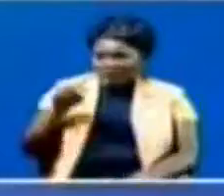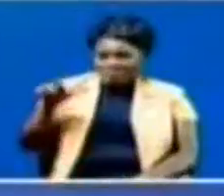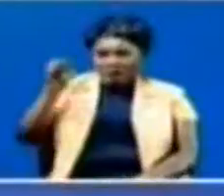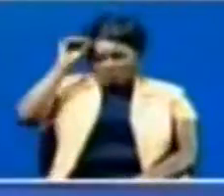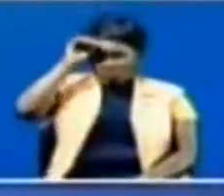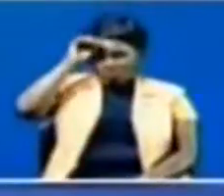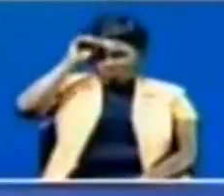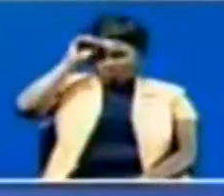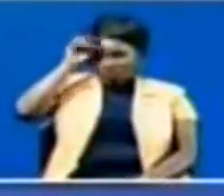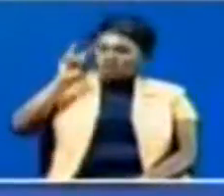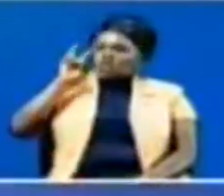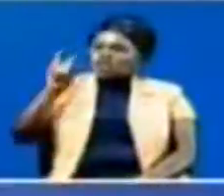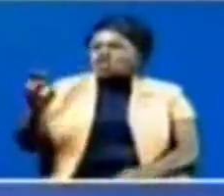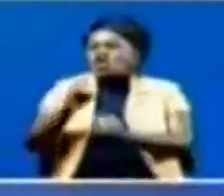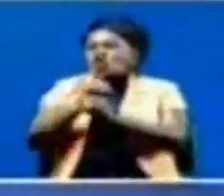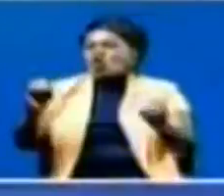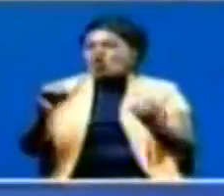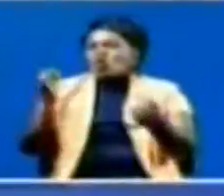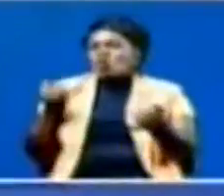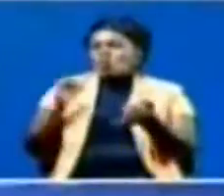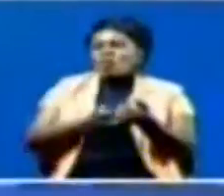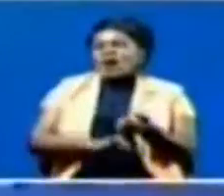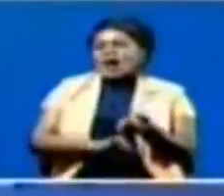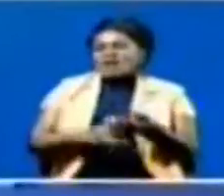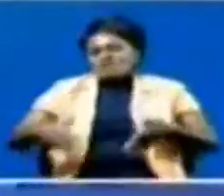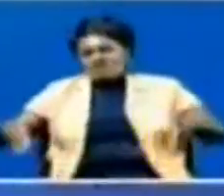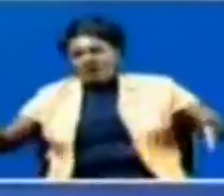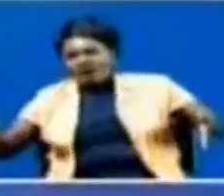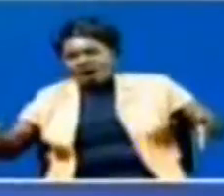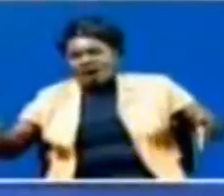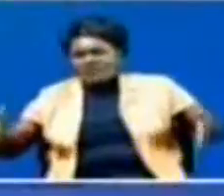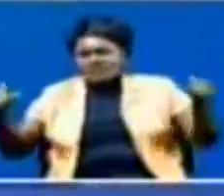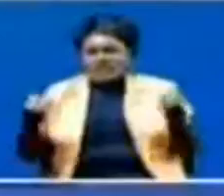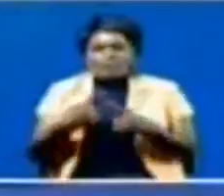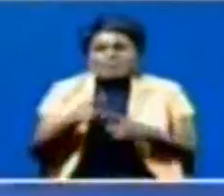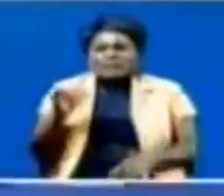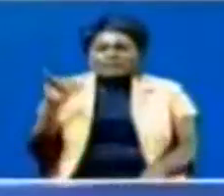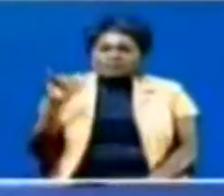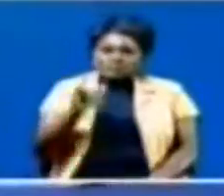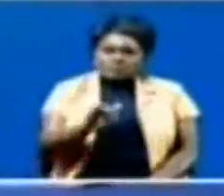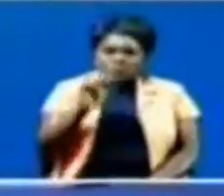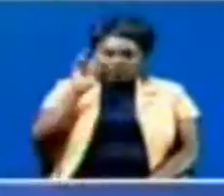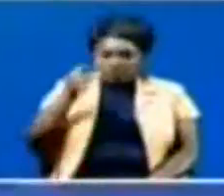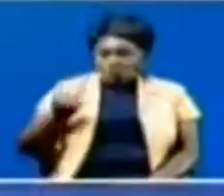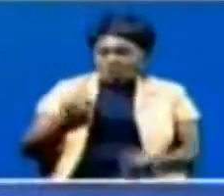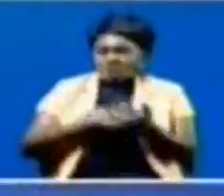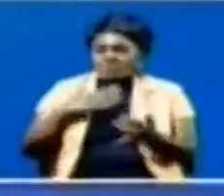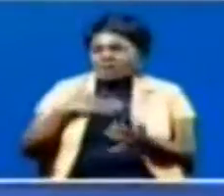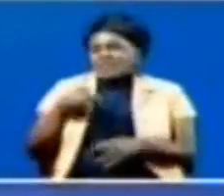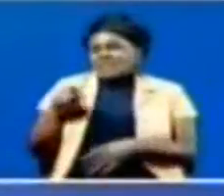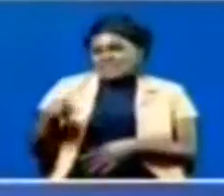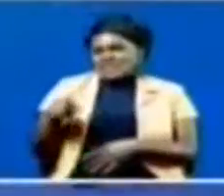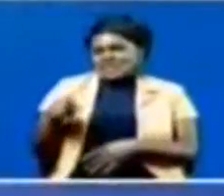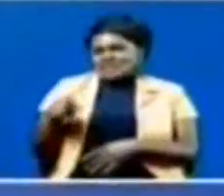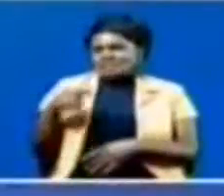hawa hawaangalii yule mke wangu siku moja atakuja kanenepa, siku moja atakuja, lakini atabakia kuwa mke wangu. Maana yule